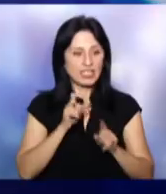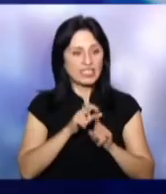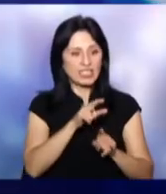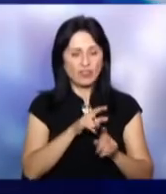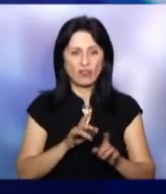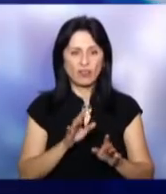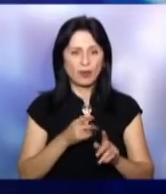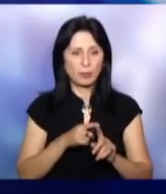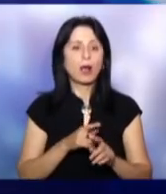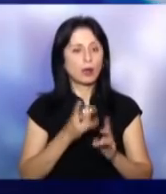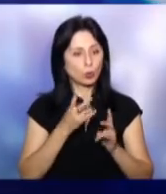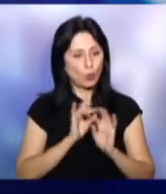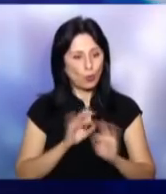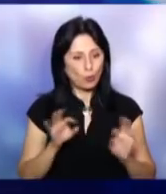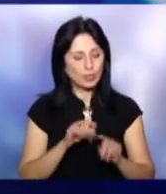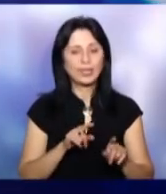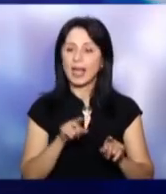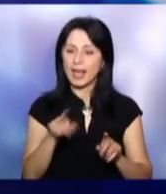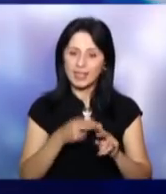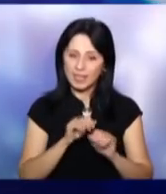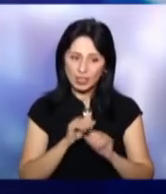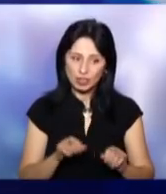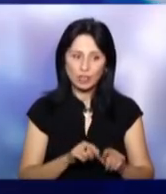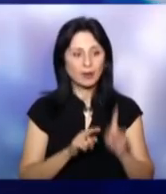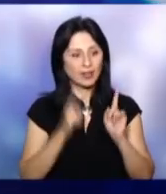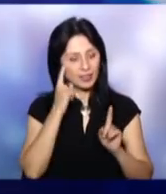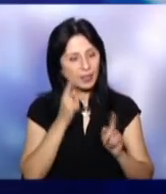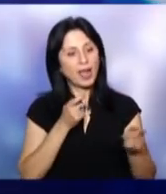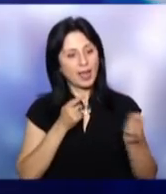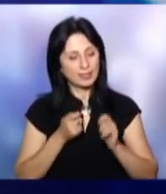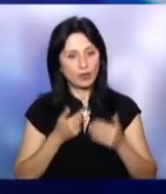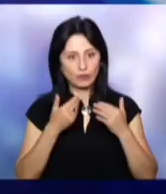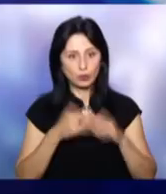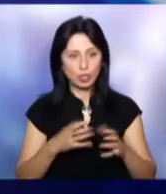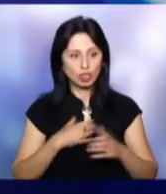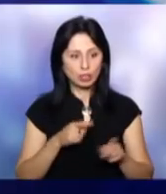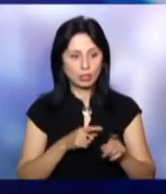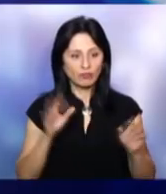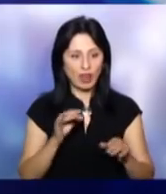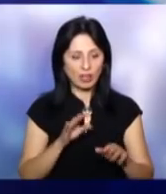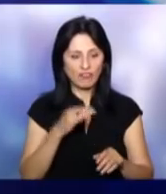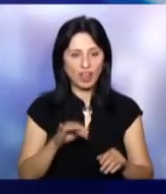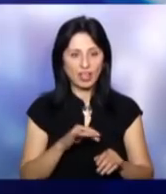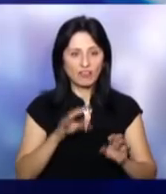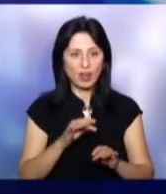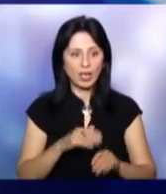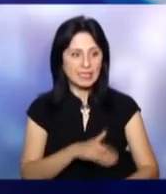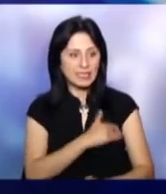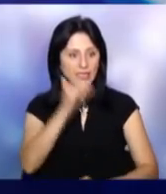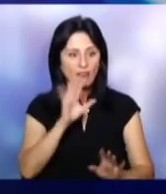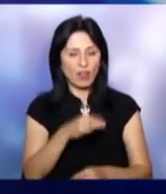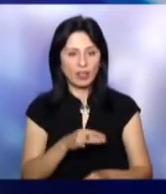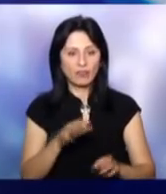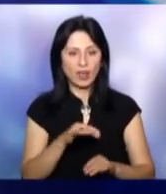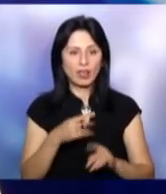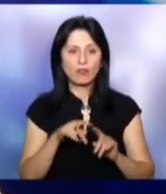არ შეიძლება მარცხის გარეშე ყოფა არსებობდეს, მაგრამ პოზიცია გაზვიადებული შიში, რომ რამე არ დამემართოს სიცხე, მაგრამ მიწიოს,